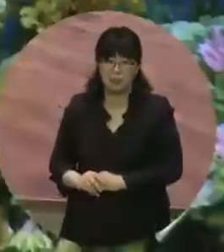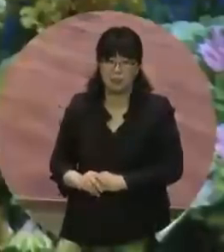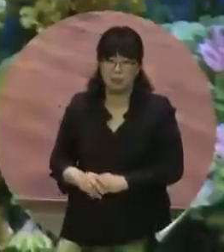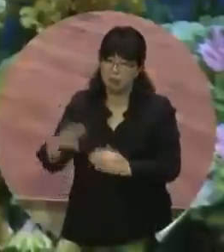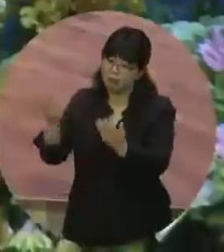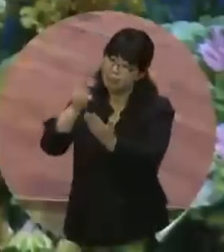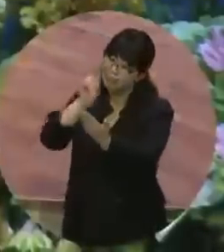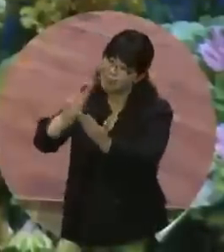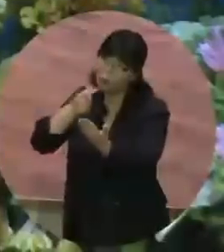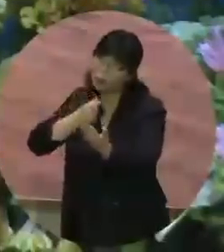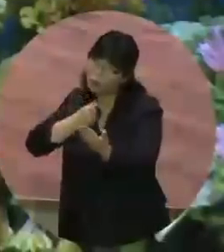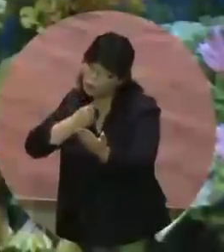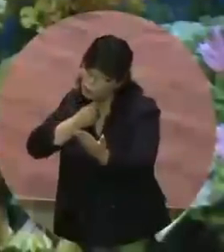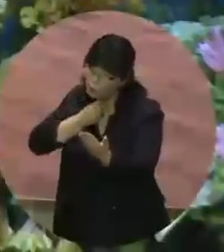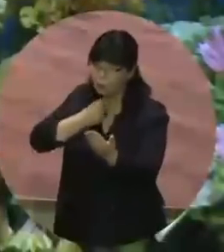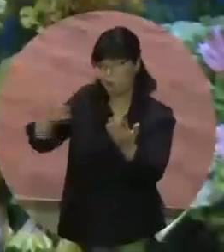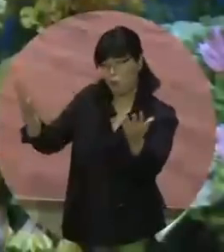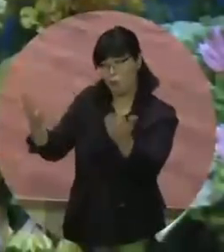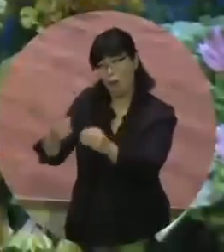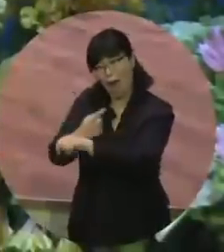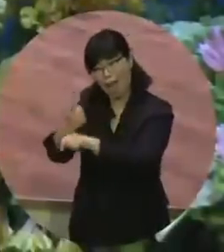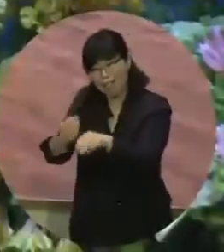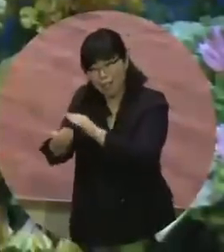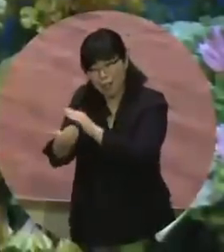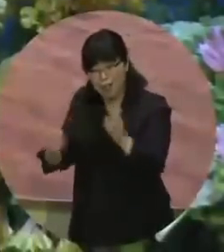같아서 그런 관심도 없어요.